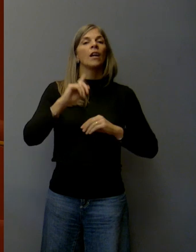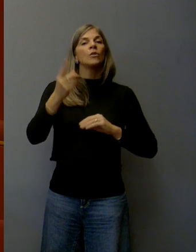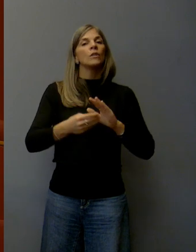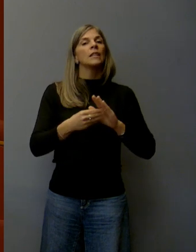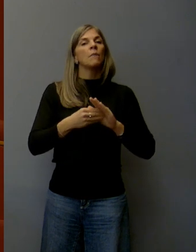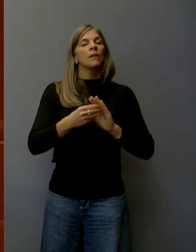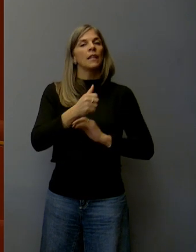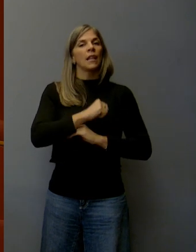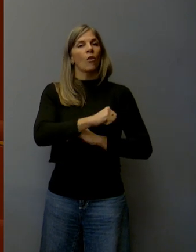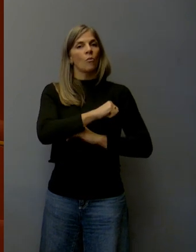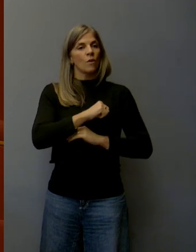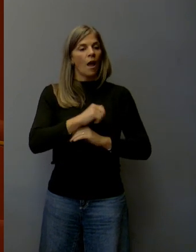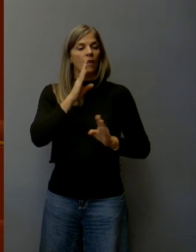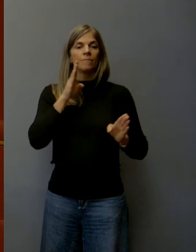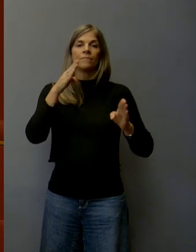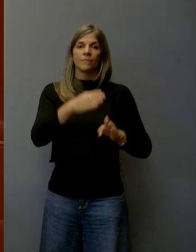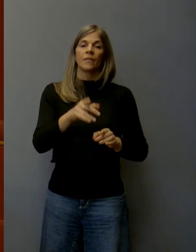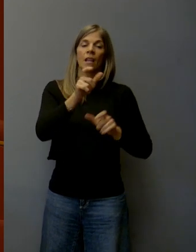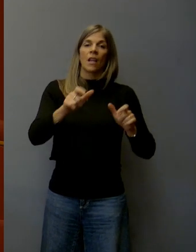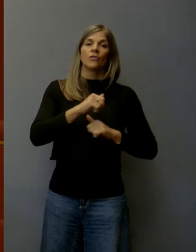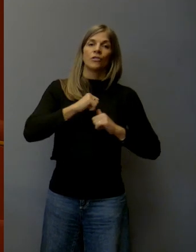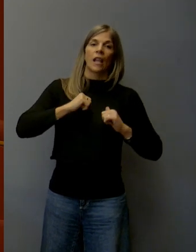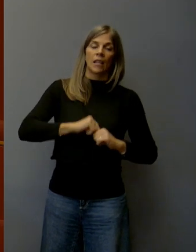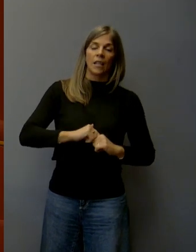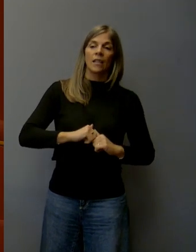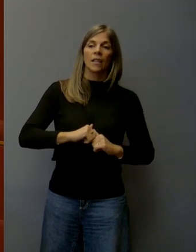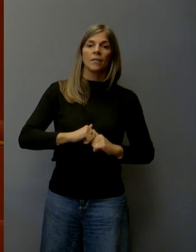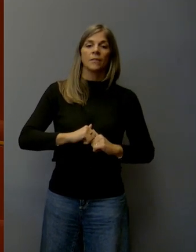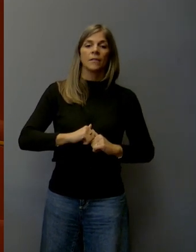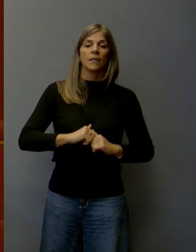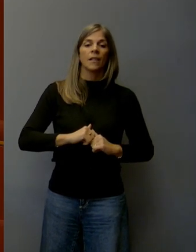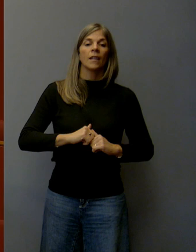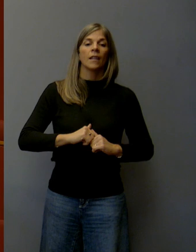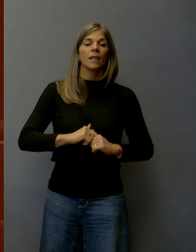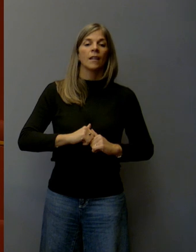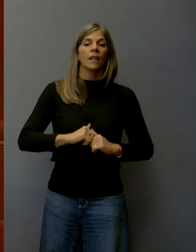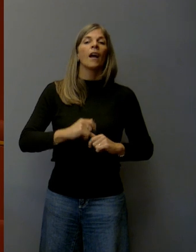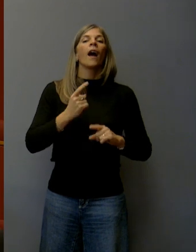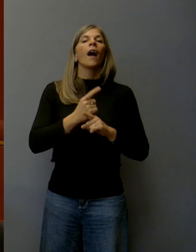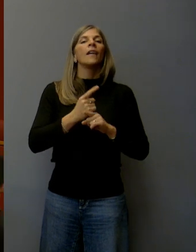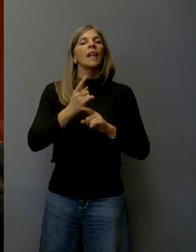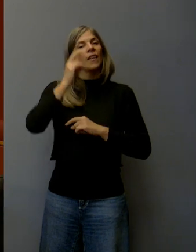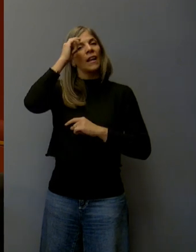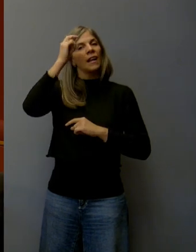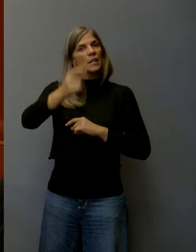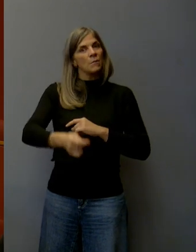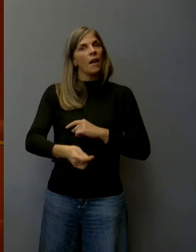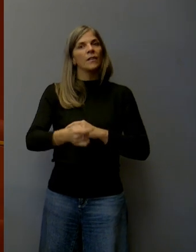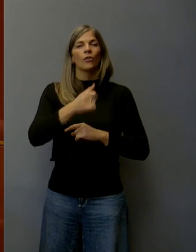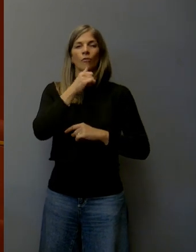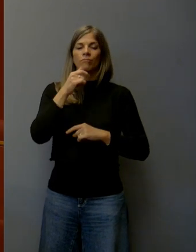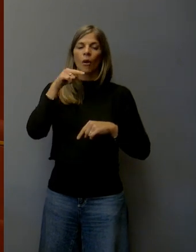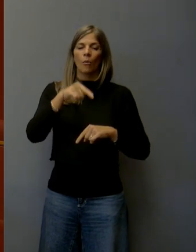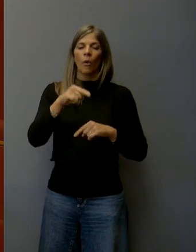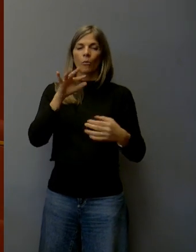rivolta ai singoli cittadini e alla cittadinanza in genere avvenga con la consapevolezza rispetto necessaria soprattutto con